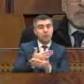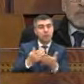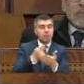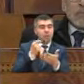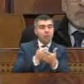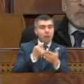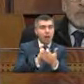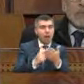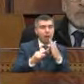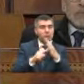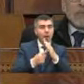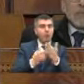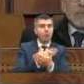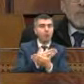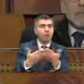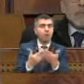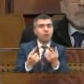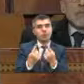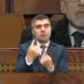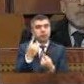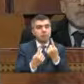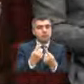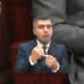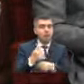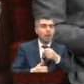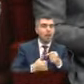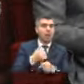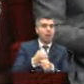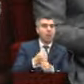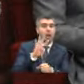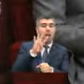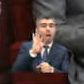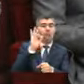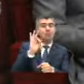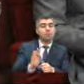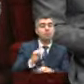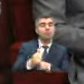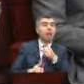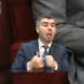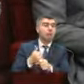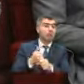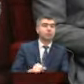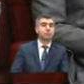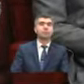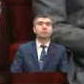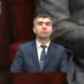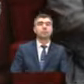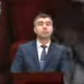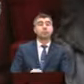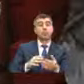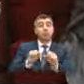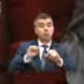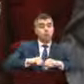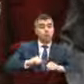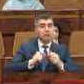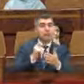ديال الكهرباء ستعادل تقريبا في السنوات المقبله حوالي 4% سنويا. وللاستجابه للطلبات هناك